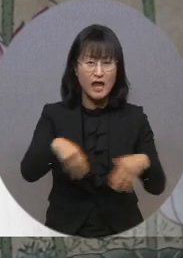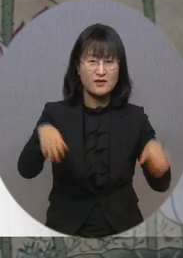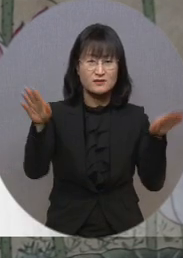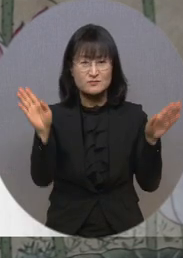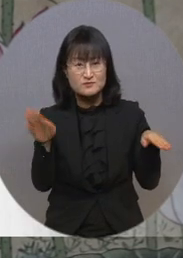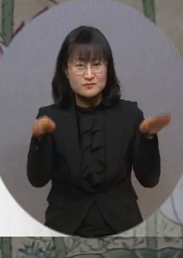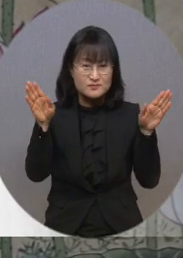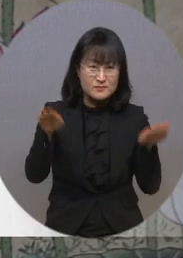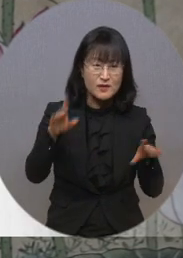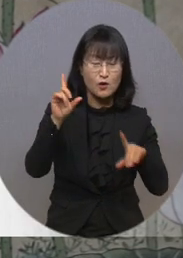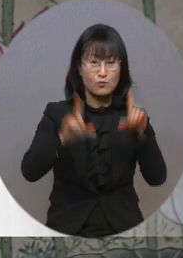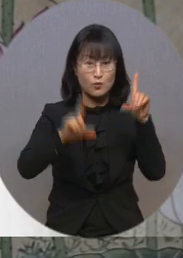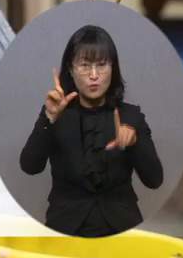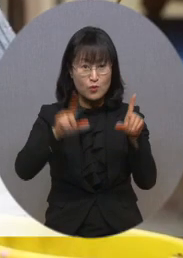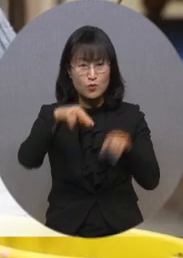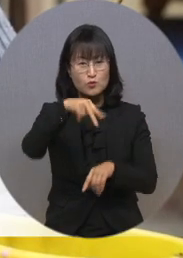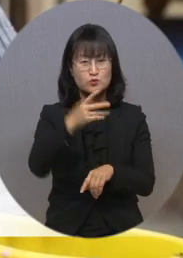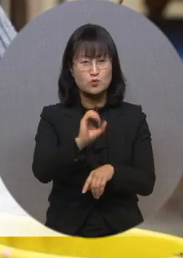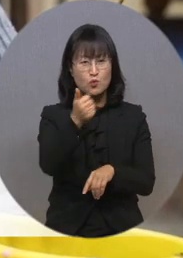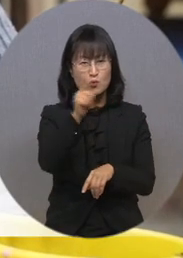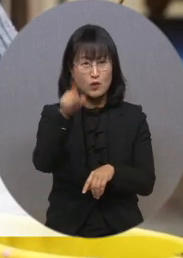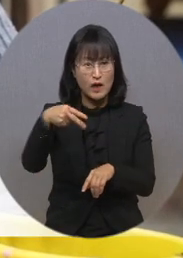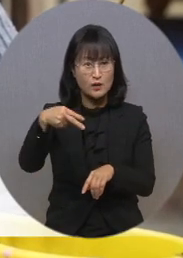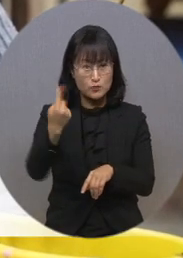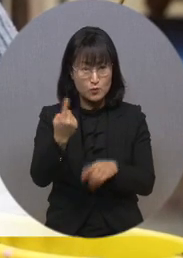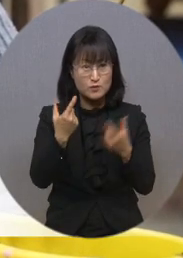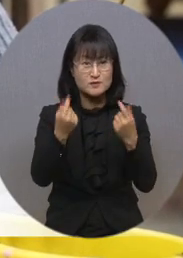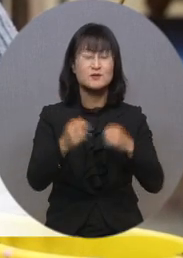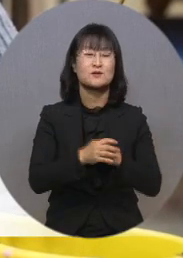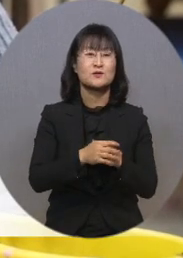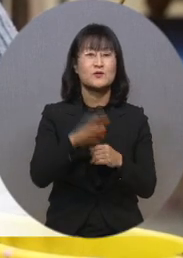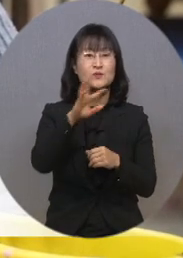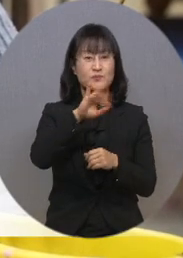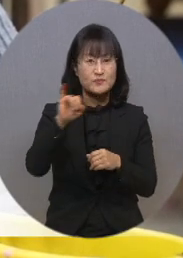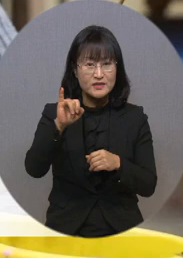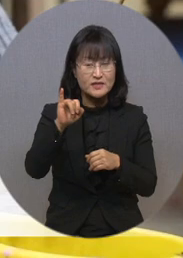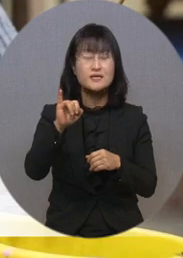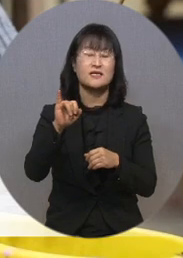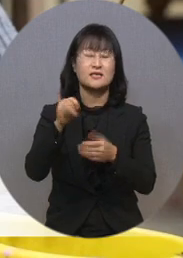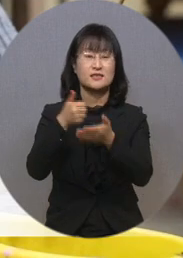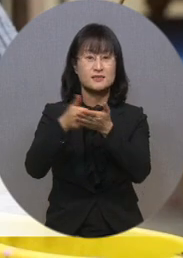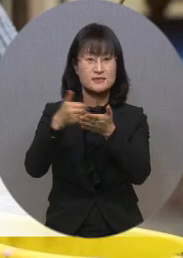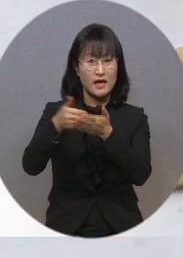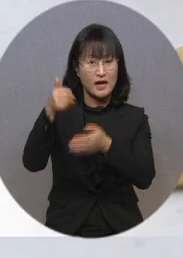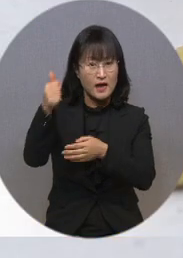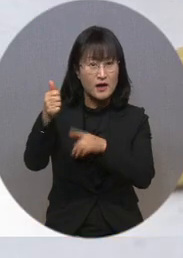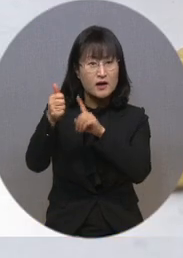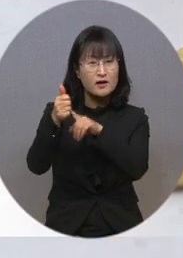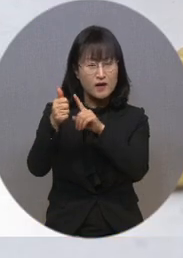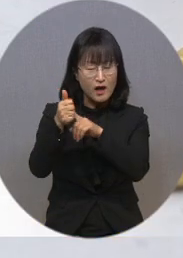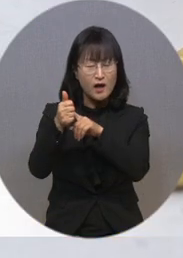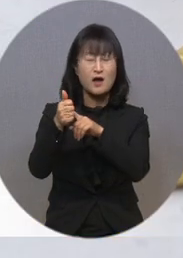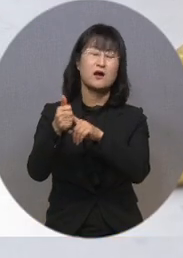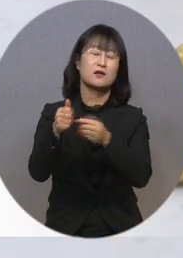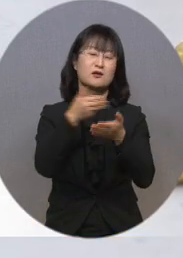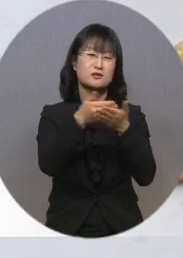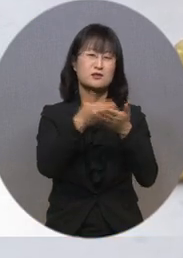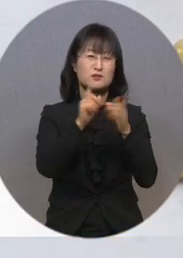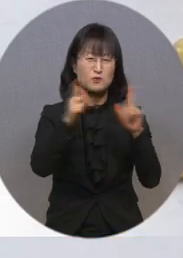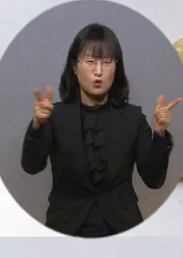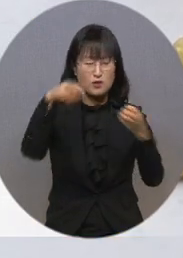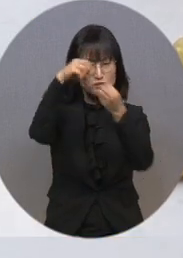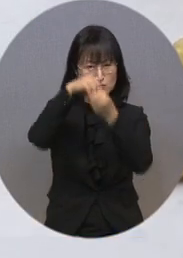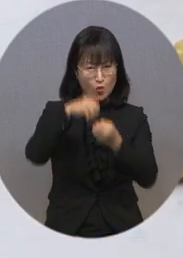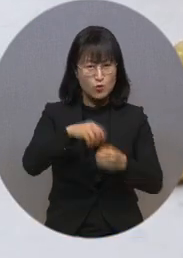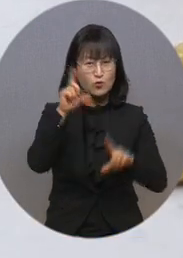모습을 담은 송학도 등 이화영 작가의 민화에는 한국적 미의 특색과 우리 선조들의 일상이